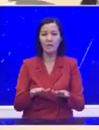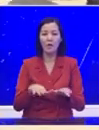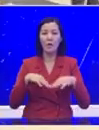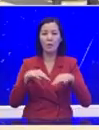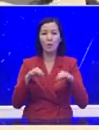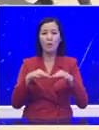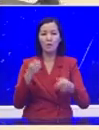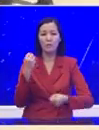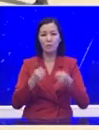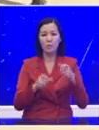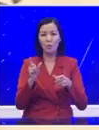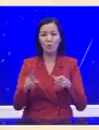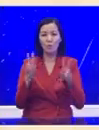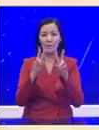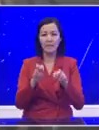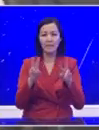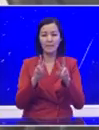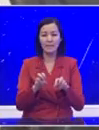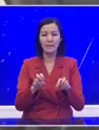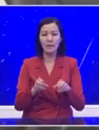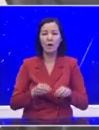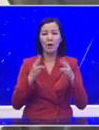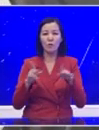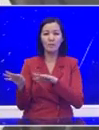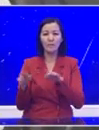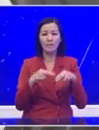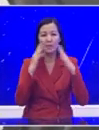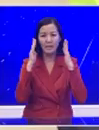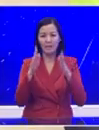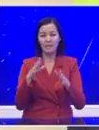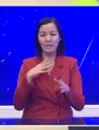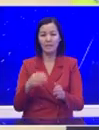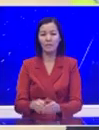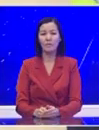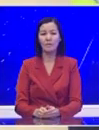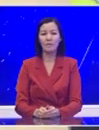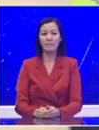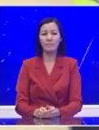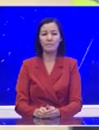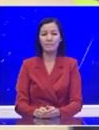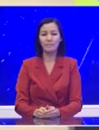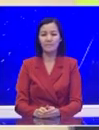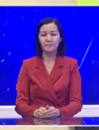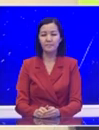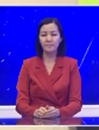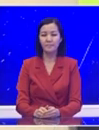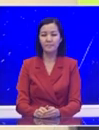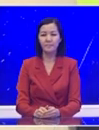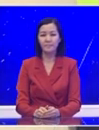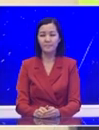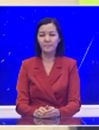мен жолаушыларды тексеріп, өмірлік қауіпсіздік шараларын ескертуде. Просим в режиме карантина пользоваться масками,